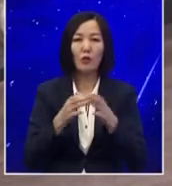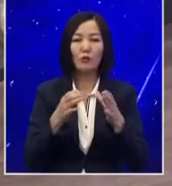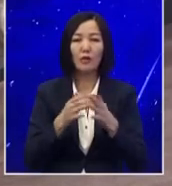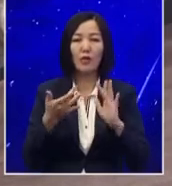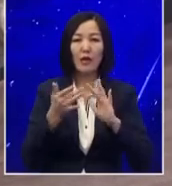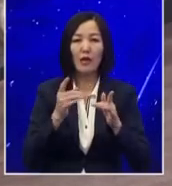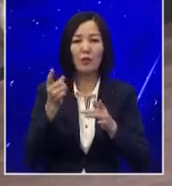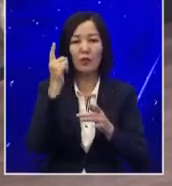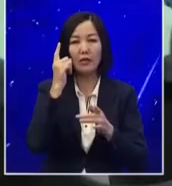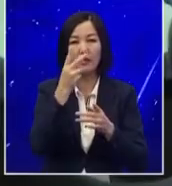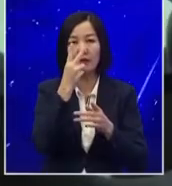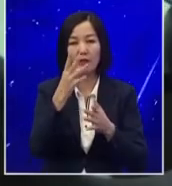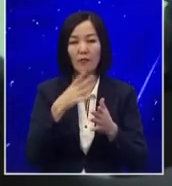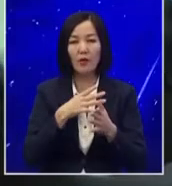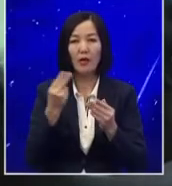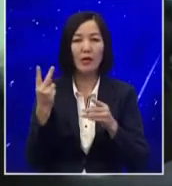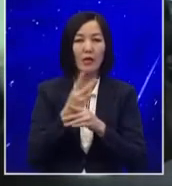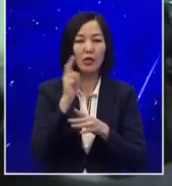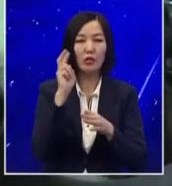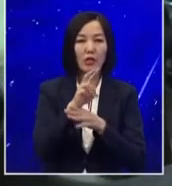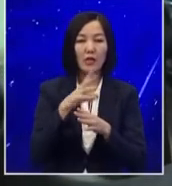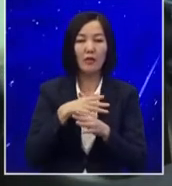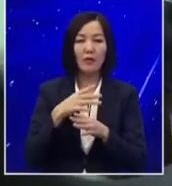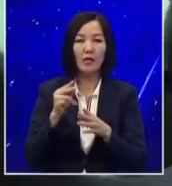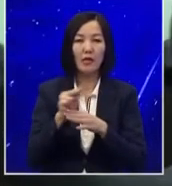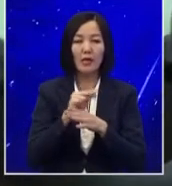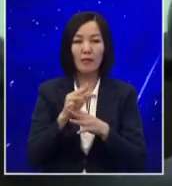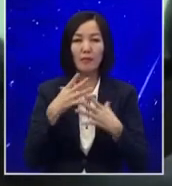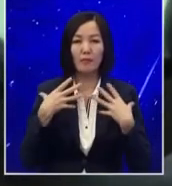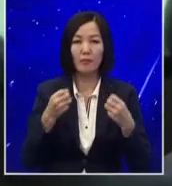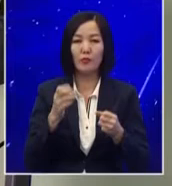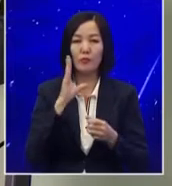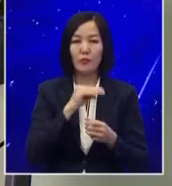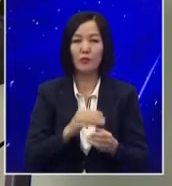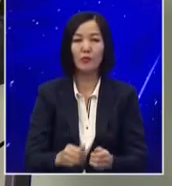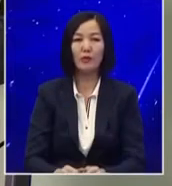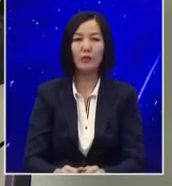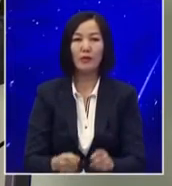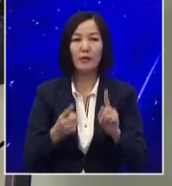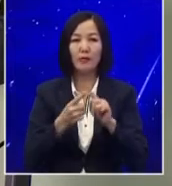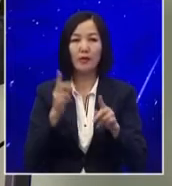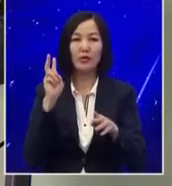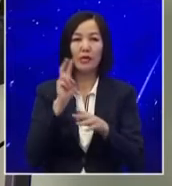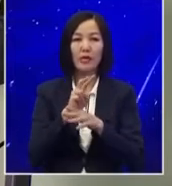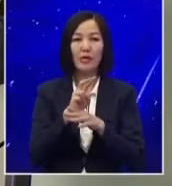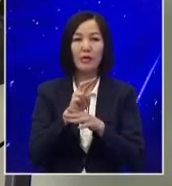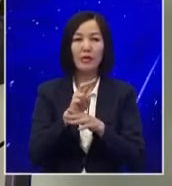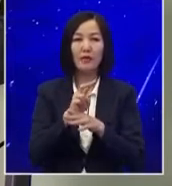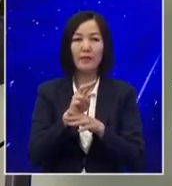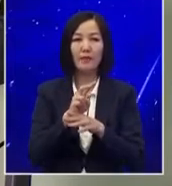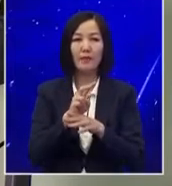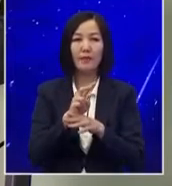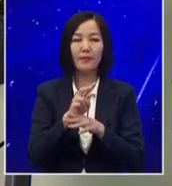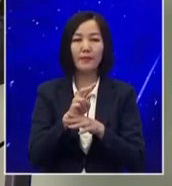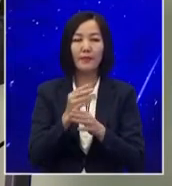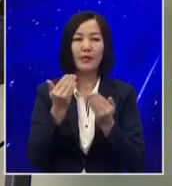әлеуметтік желіден біліпті. Биыл екінші рет келіп тұр. Алған емім сеп болды дейді. Бірінші келгенде қазынықпен келіп,